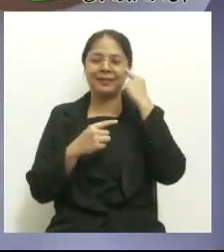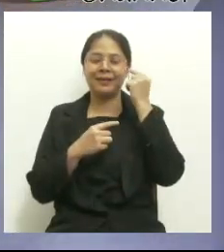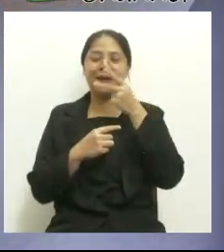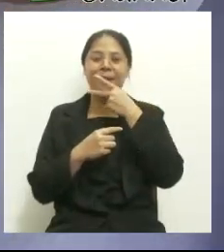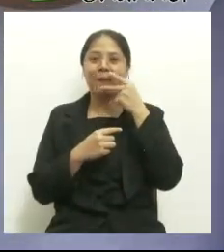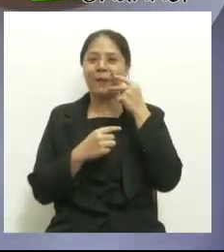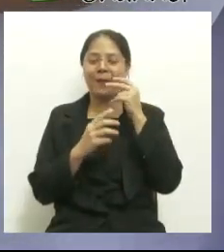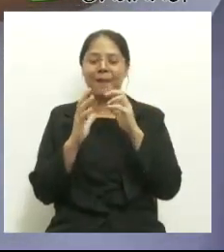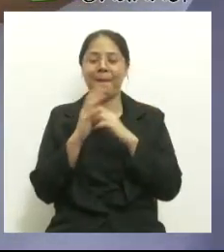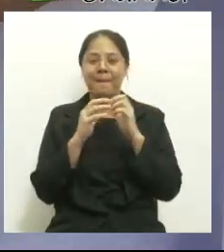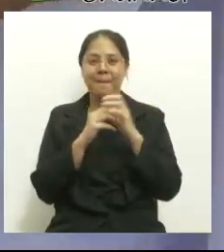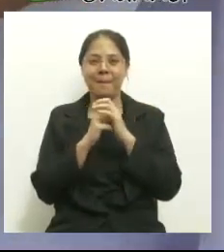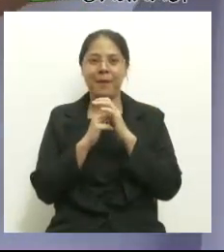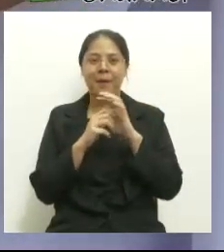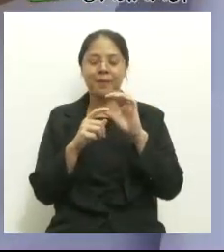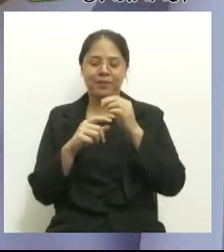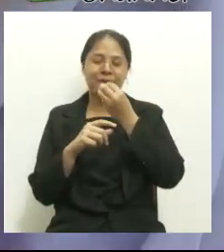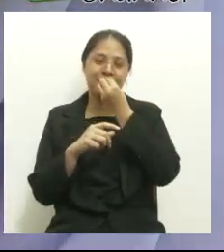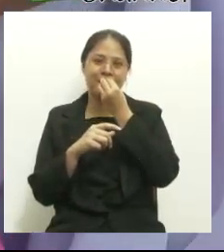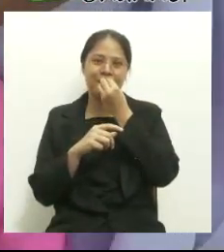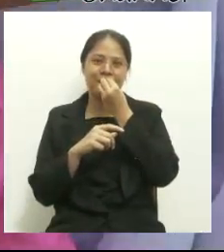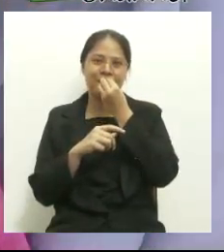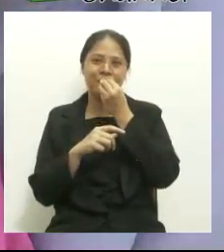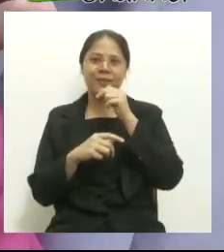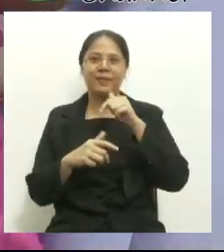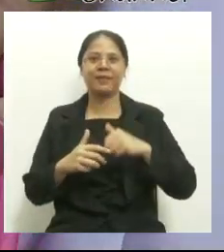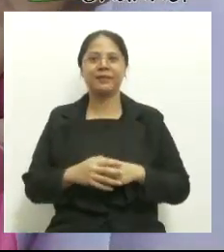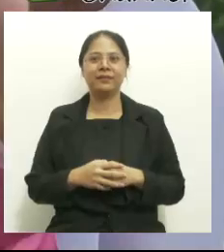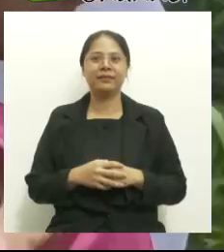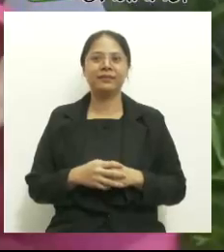ากเจอสาวสวยสะดุ้งต้องมาทุ่งกินนอน